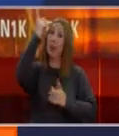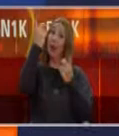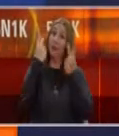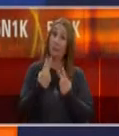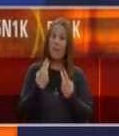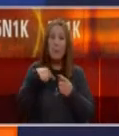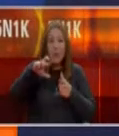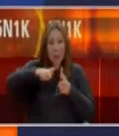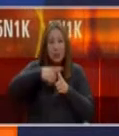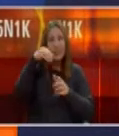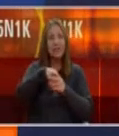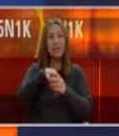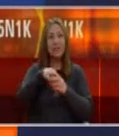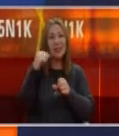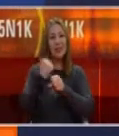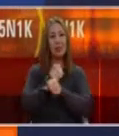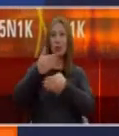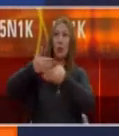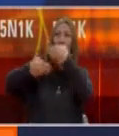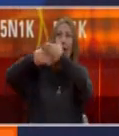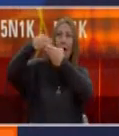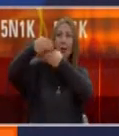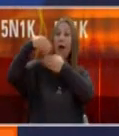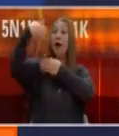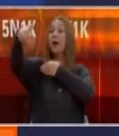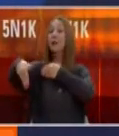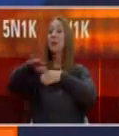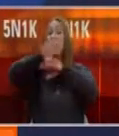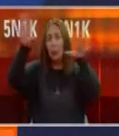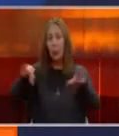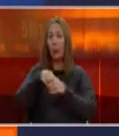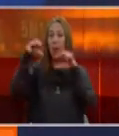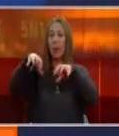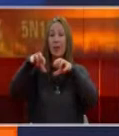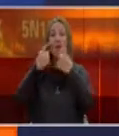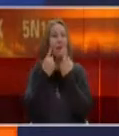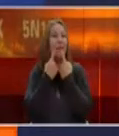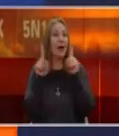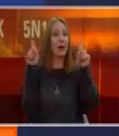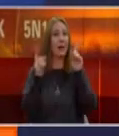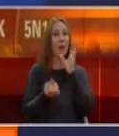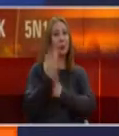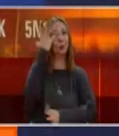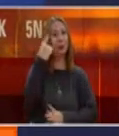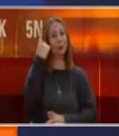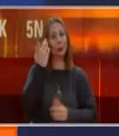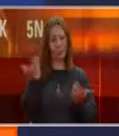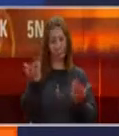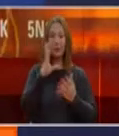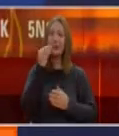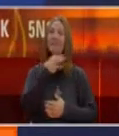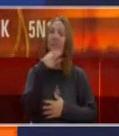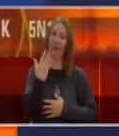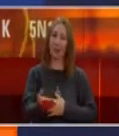inşallah projemizle taş duvarların arkasındaki tüm yağmurlar için farkındalık oluşturabilmiş olmayı diliyoruz. Çok teşekkür ederim